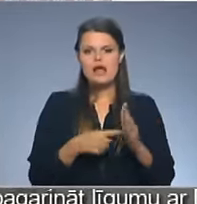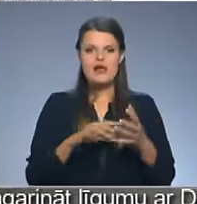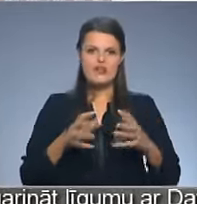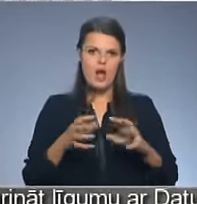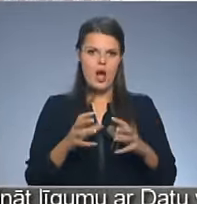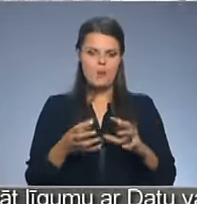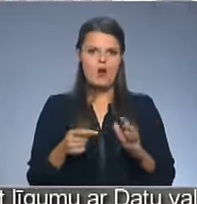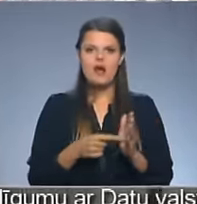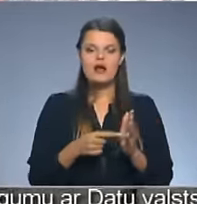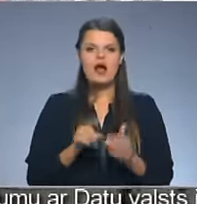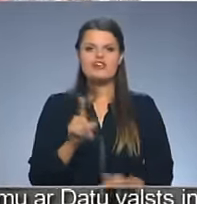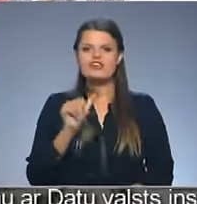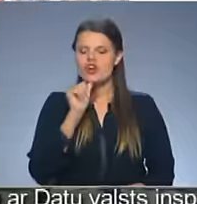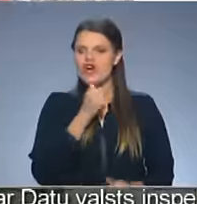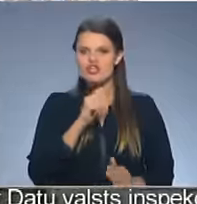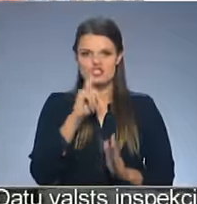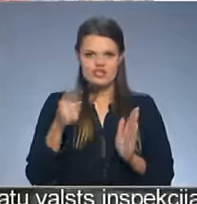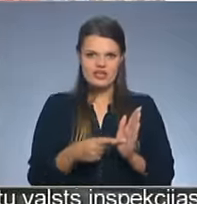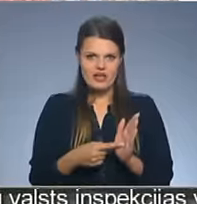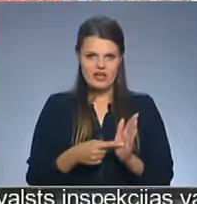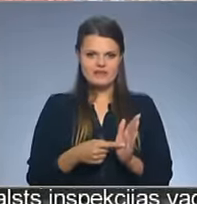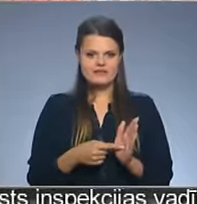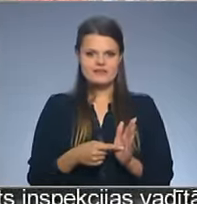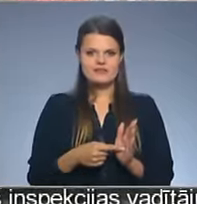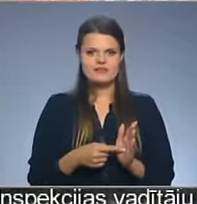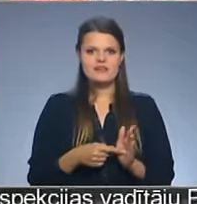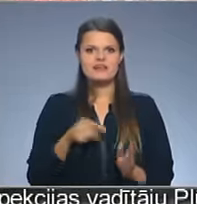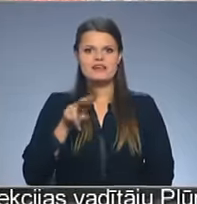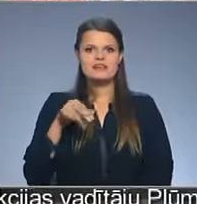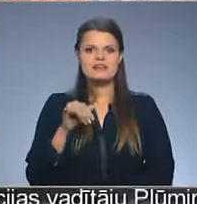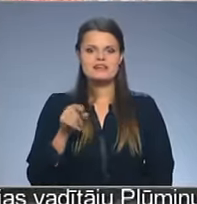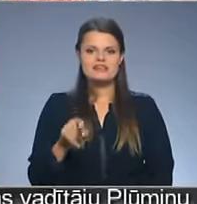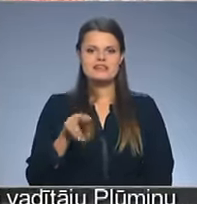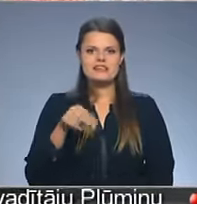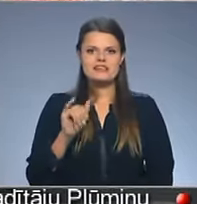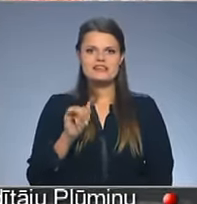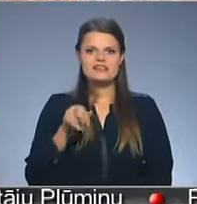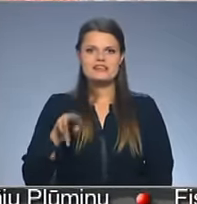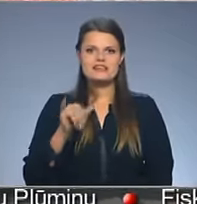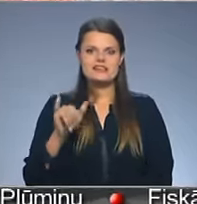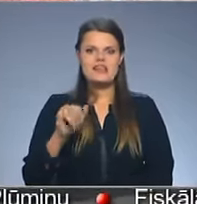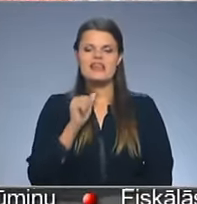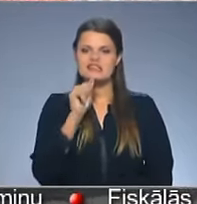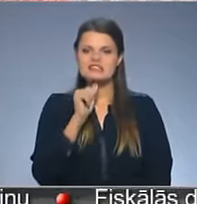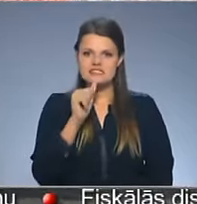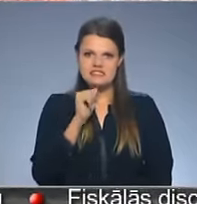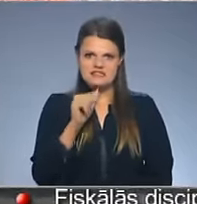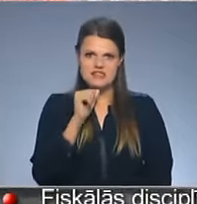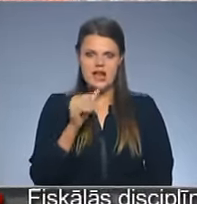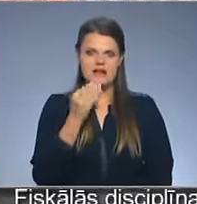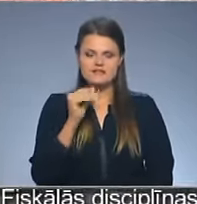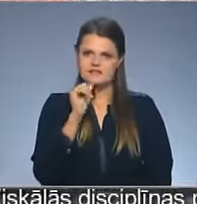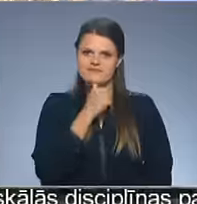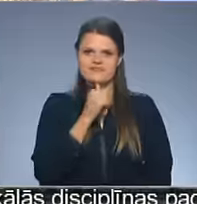āboli. Un kādi tad ir garšīgākie? Dzidri āboli, ja viņi vēl zaļi ir. O, zaļus vai?